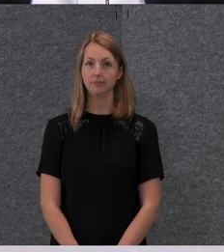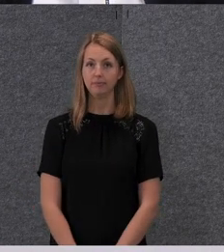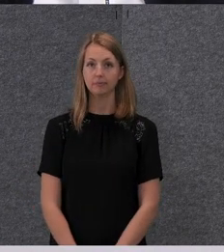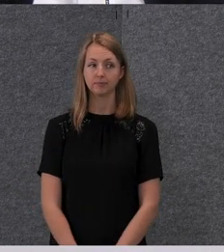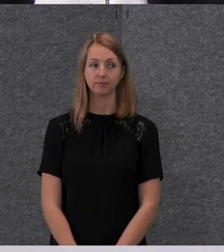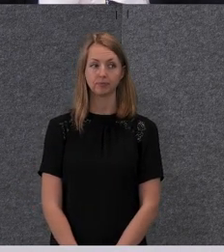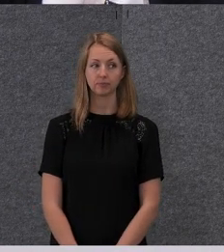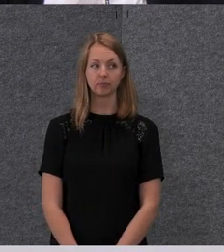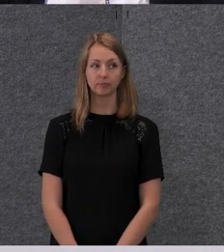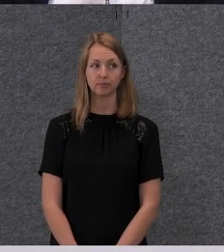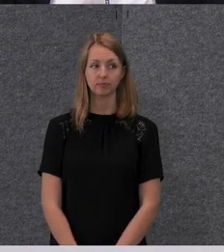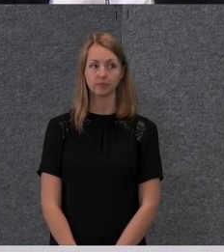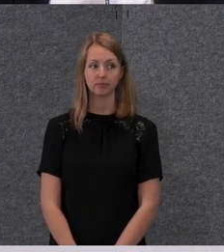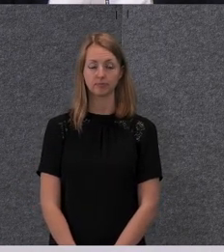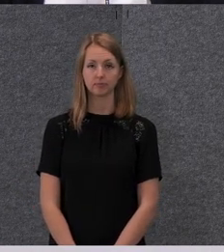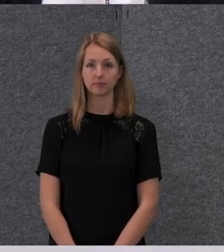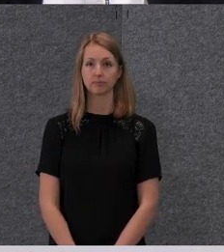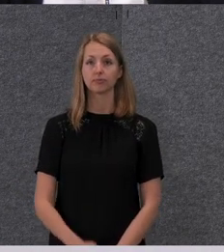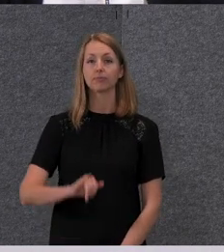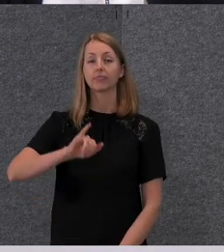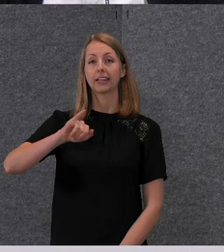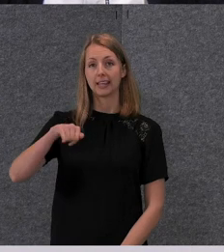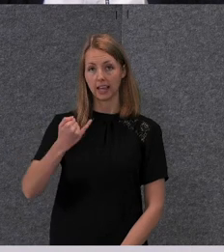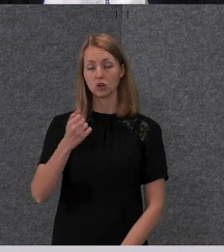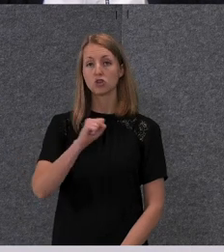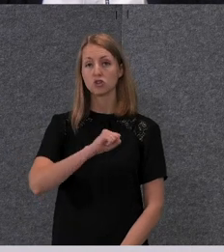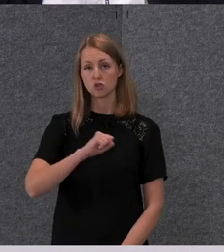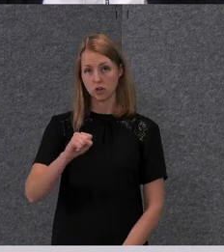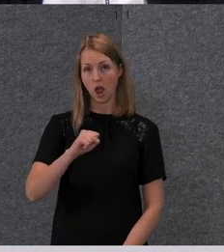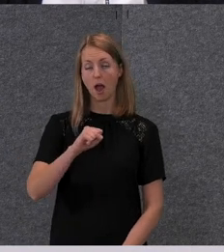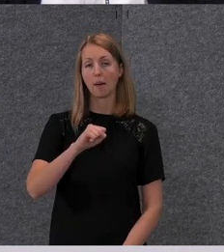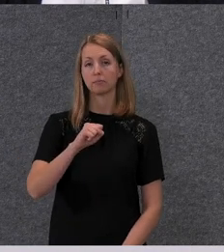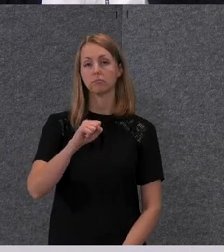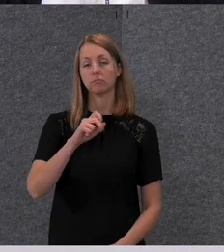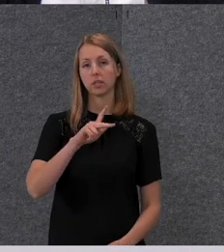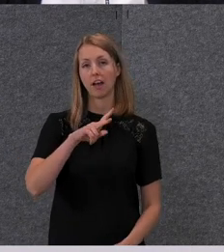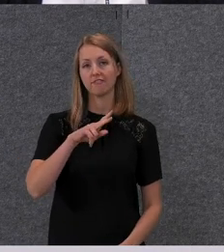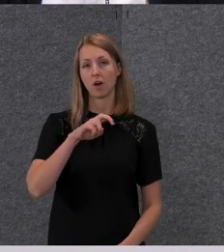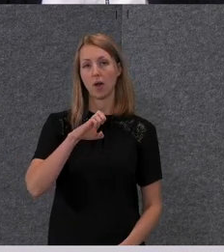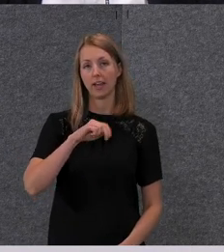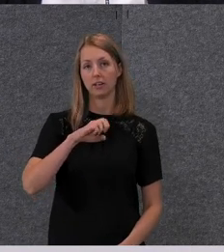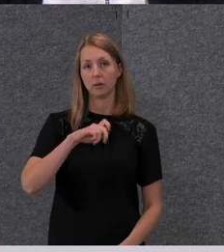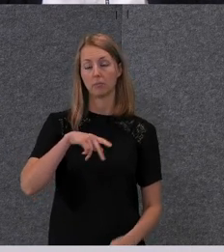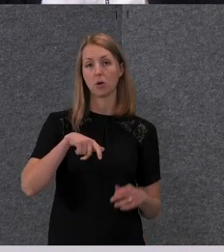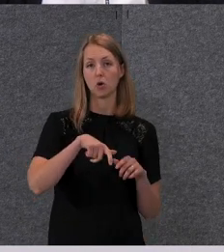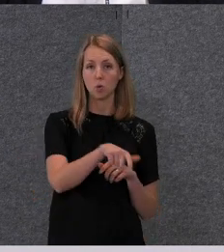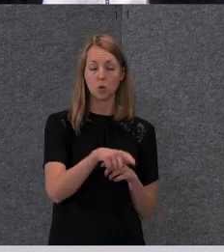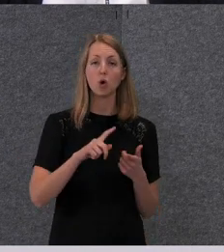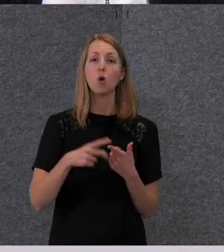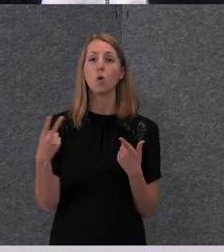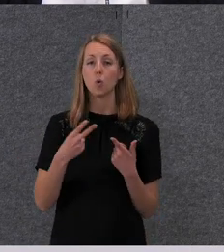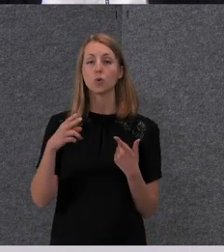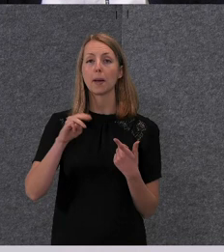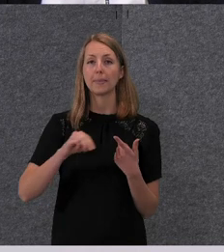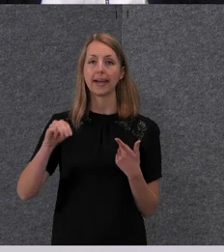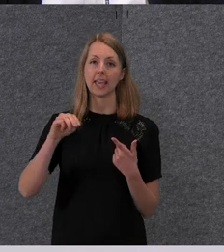Hier habt ihr die Möglichkeit, Janosch Dahm zu wählen aus dem KV NRP Ruhr oder Maria Nistorio